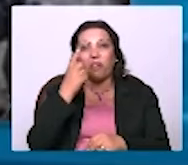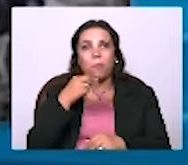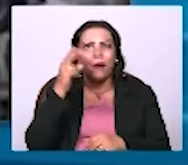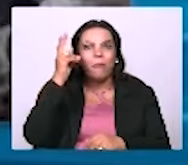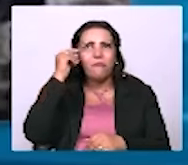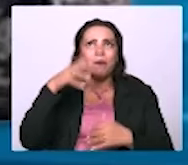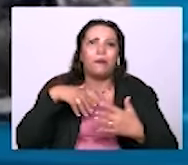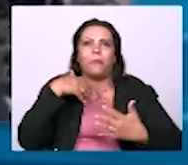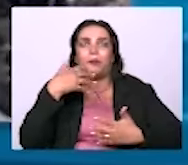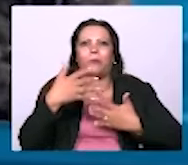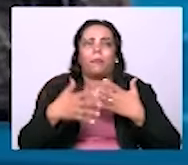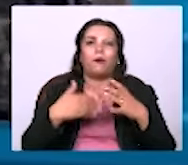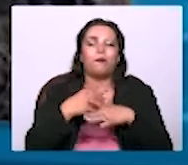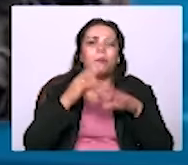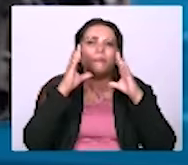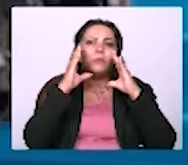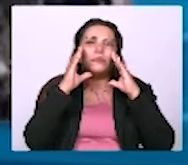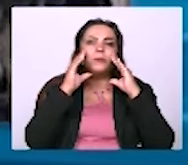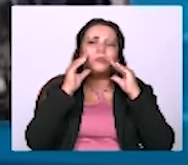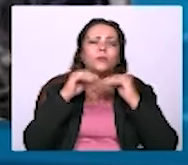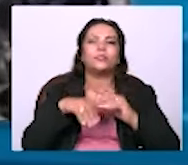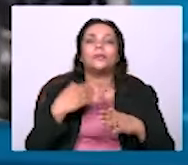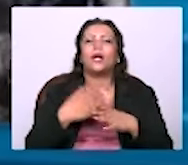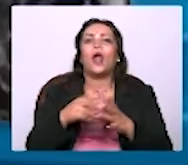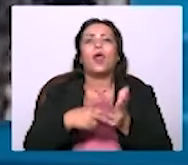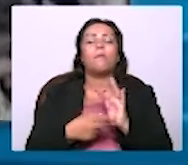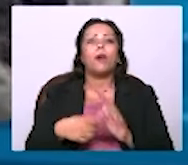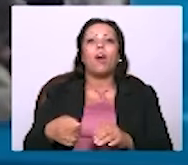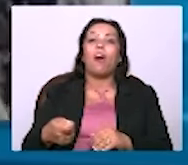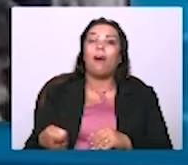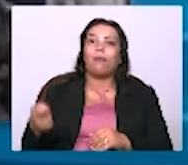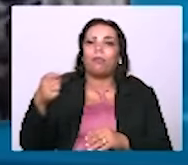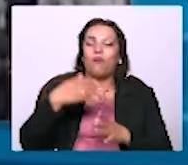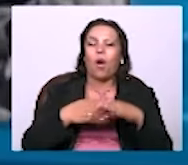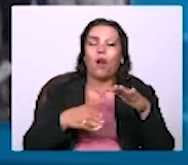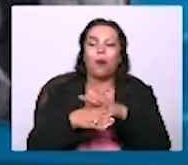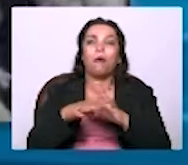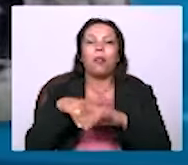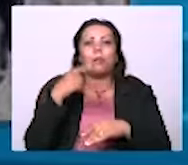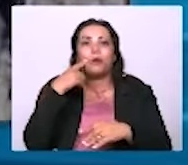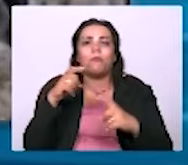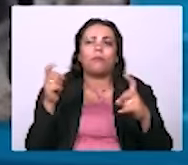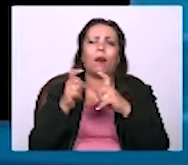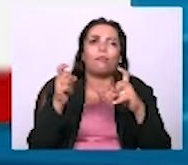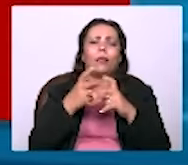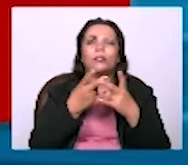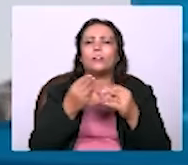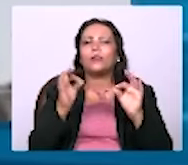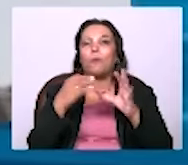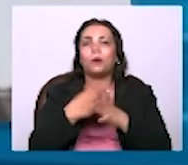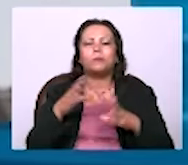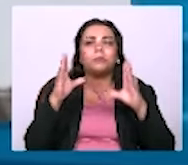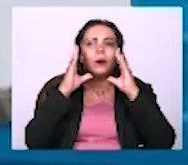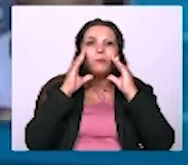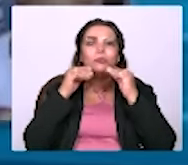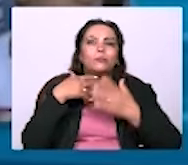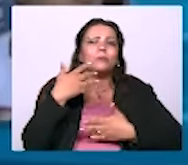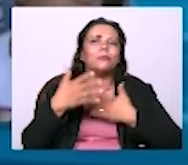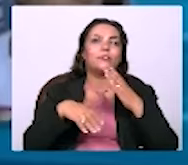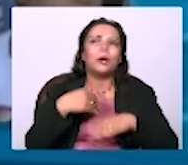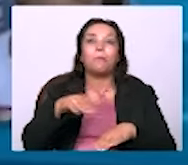تتهلل ونتنياهو يبتهج فدي تعتبر اضافه ليه على الجبهه الداخليه اللي بيعاني فيها من تحديات كثيره تهلل